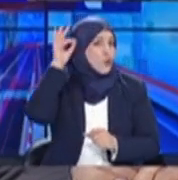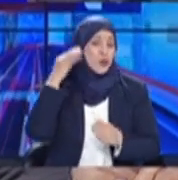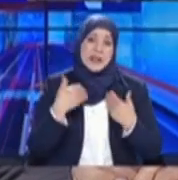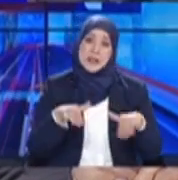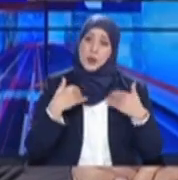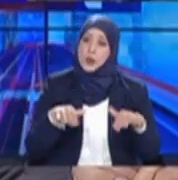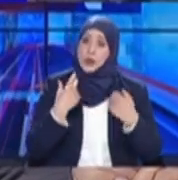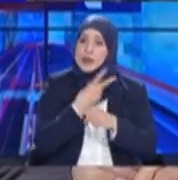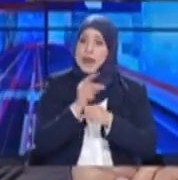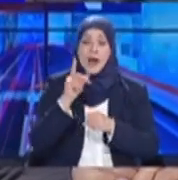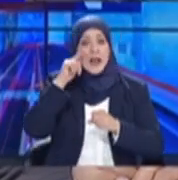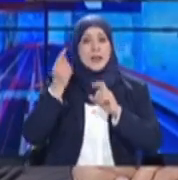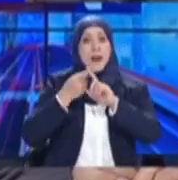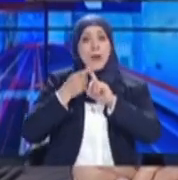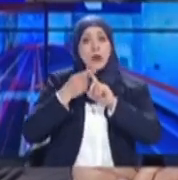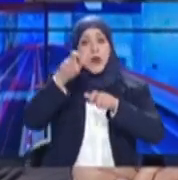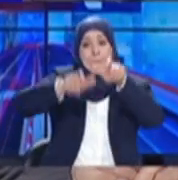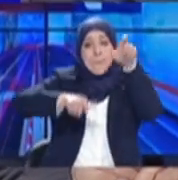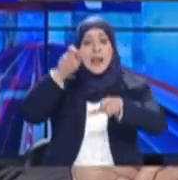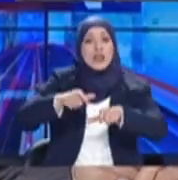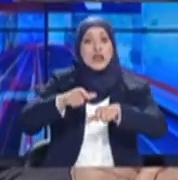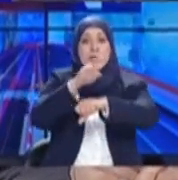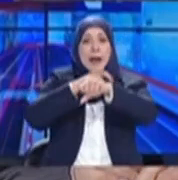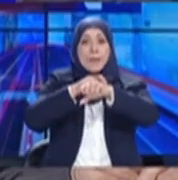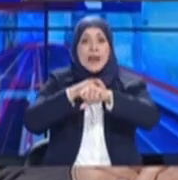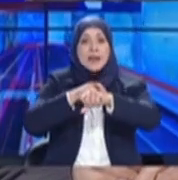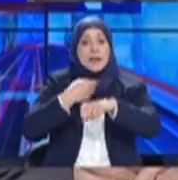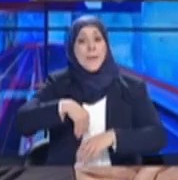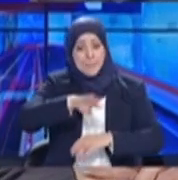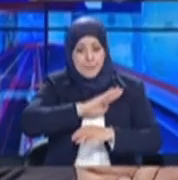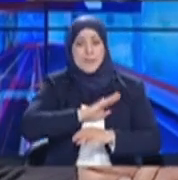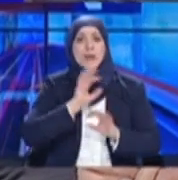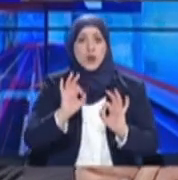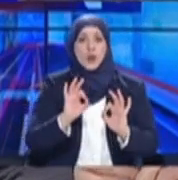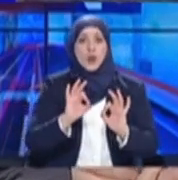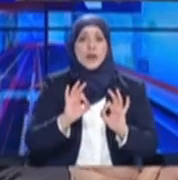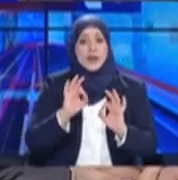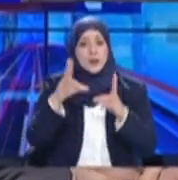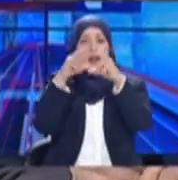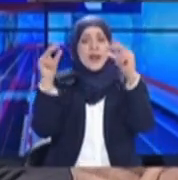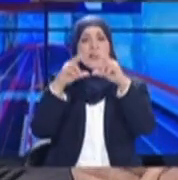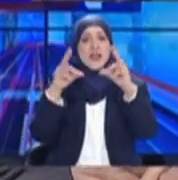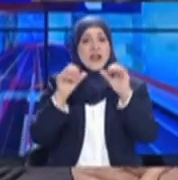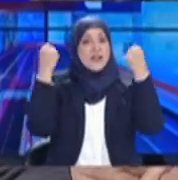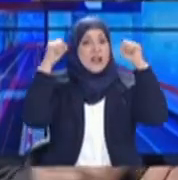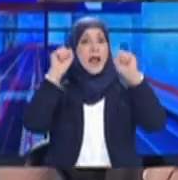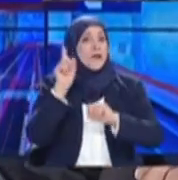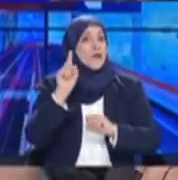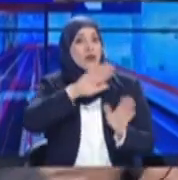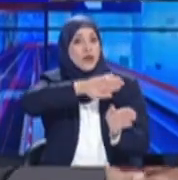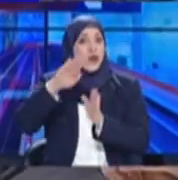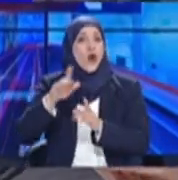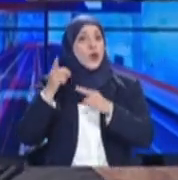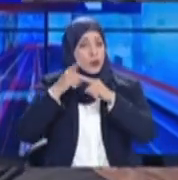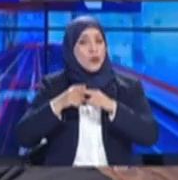تحمل المسؤوليه للعمال الدوله تتحمل المسؤوليه وترافق البلد في المسار الكامل